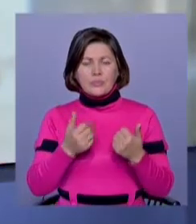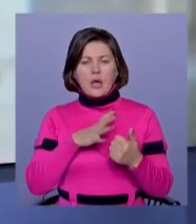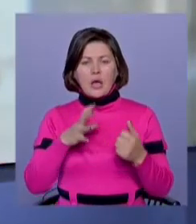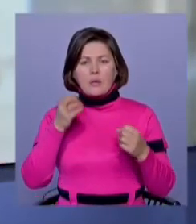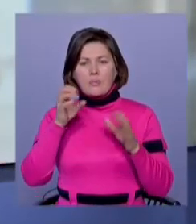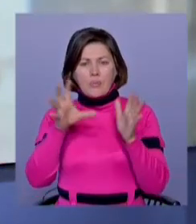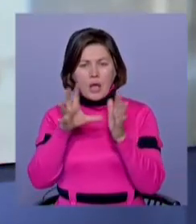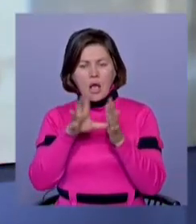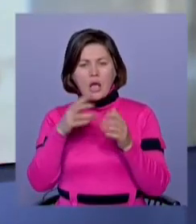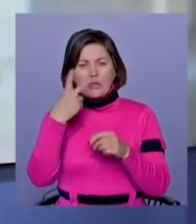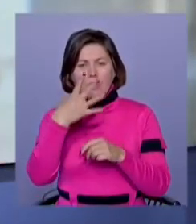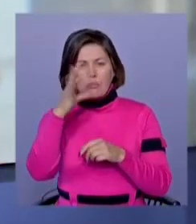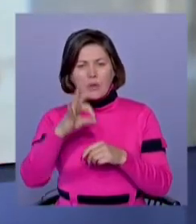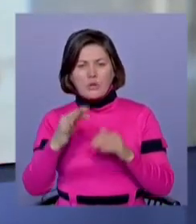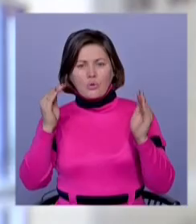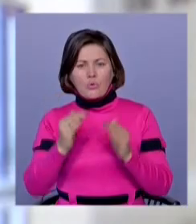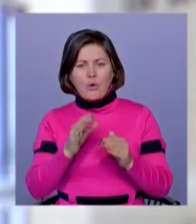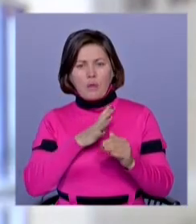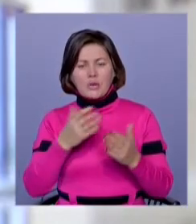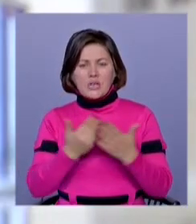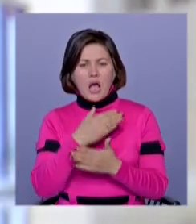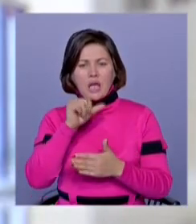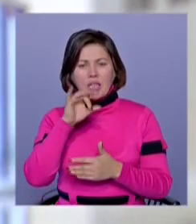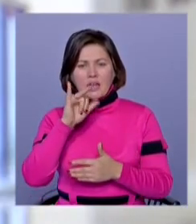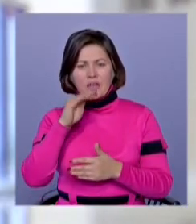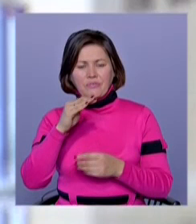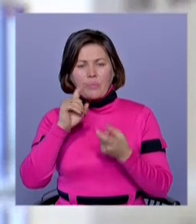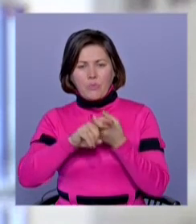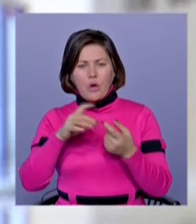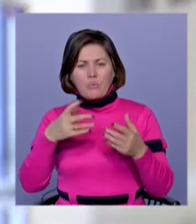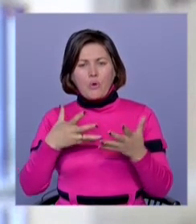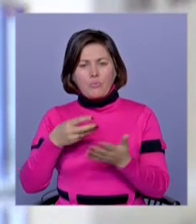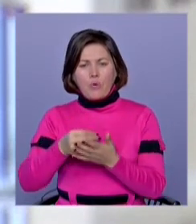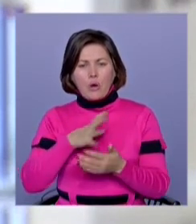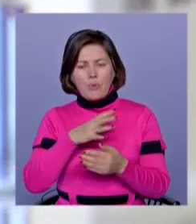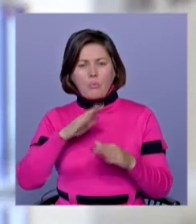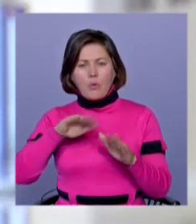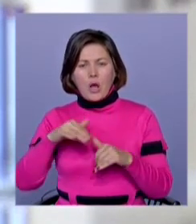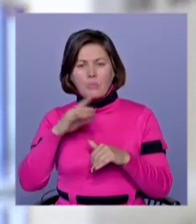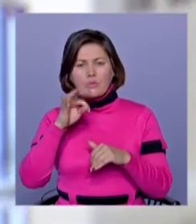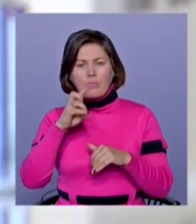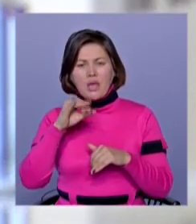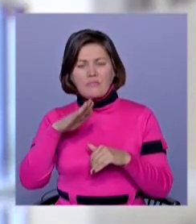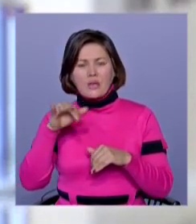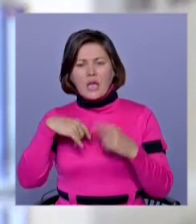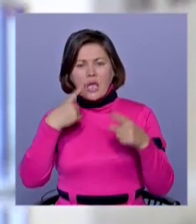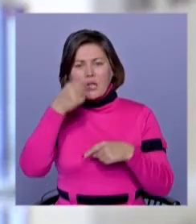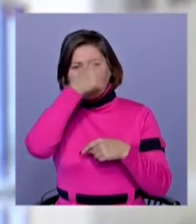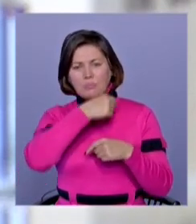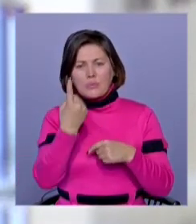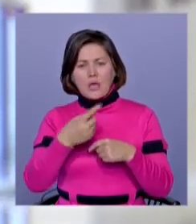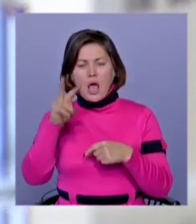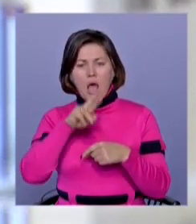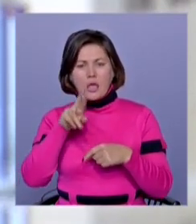Жарық үшін қазақстандықтар 25%-ға төмендетілген жаңа тариф бойынша төлейтін болады. Бұдан бөлек Қанат Бозымбаев келер жылдың бірінші